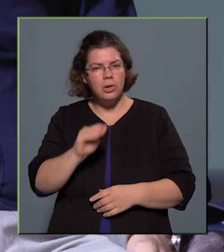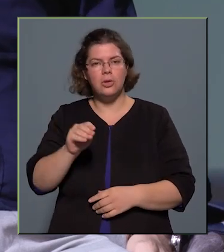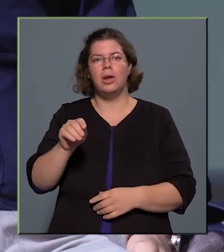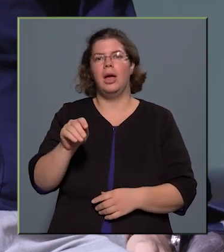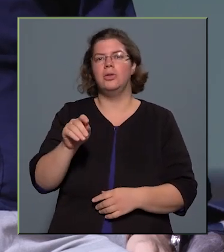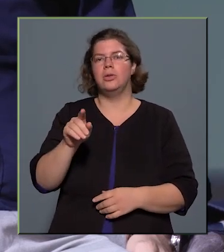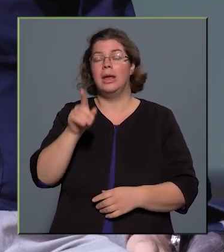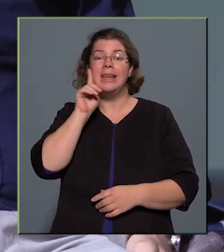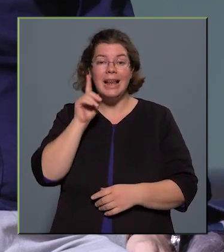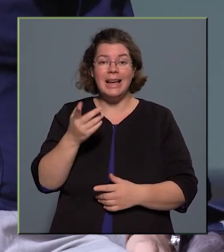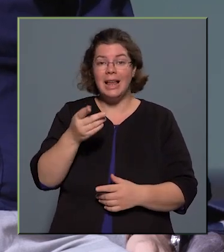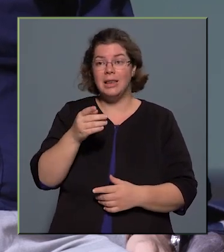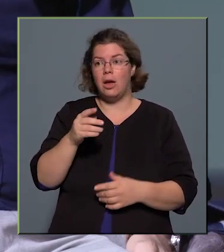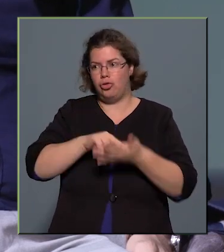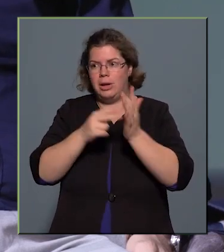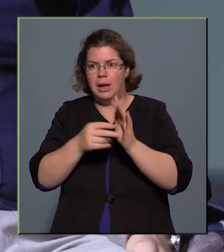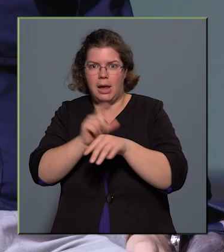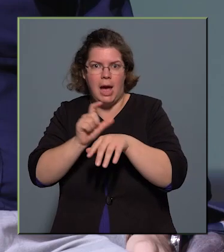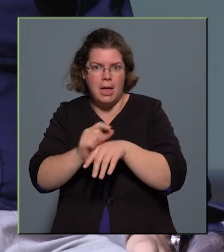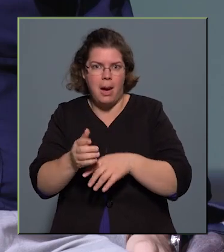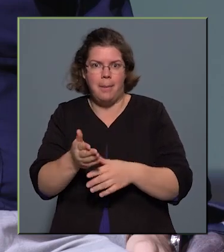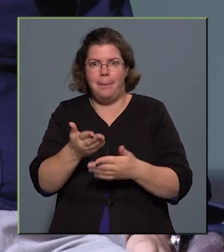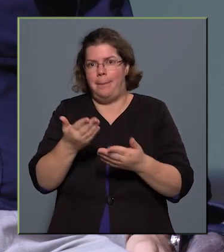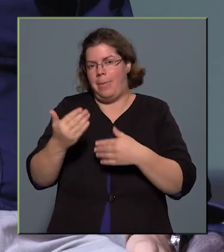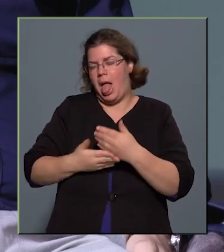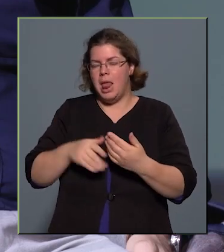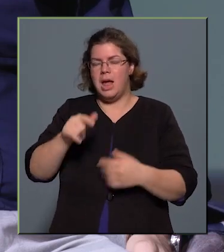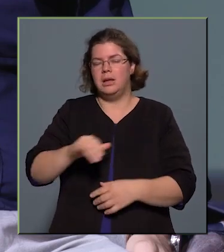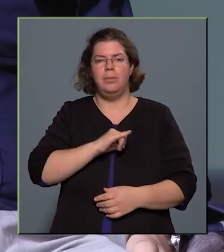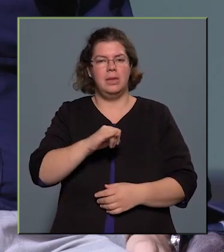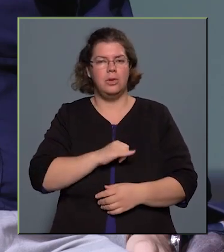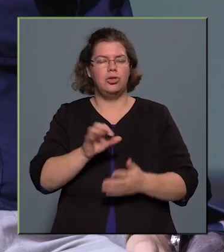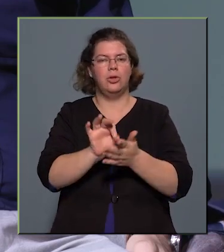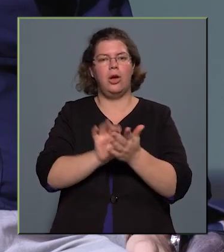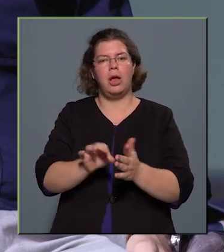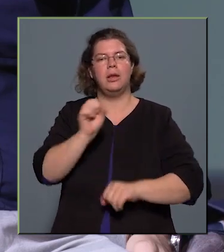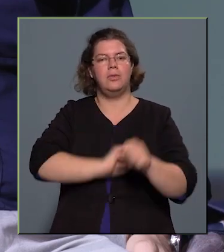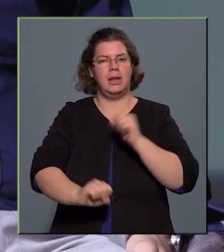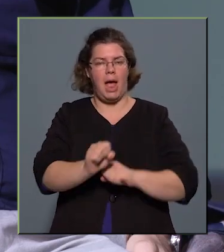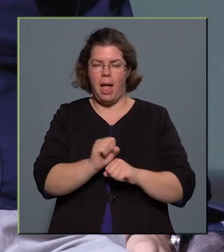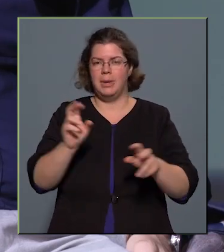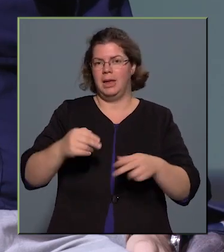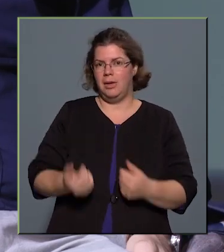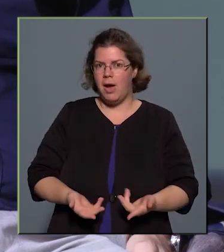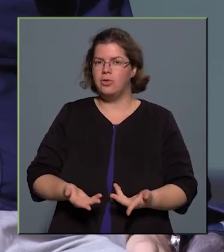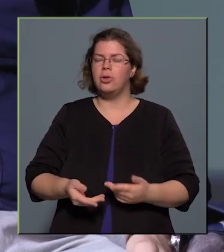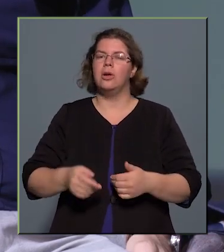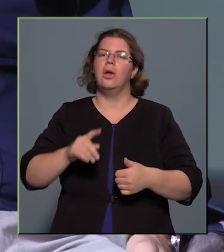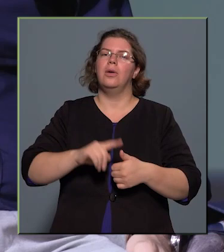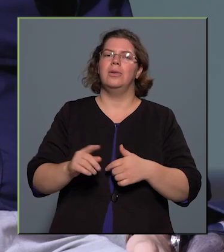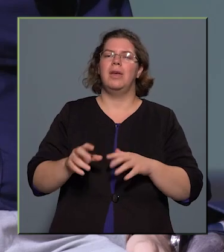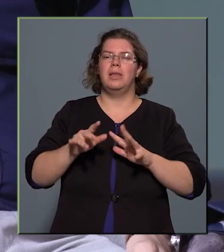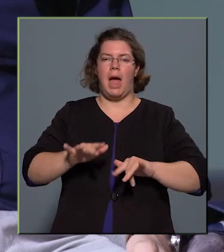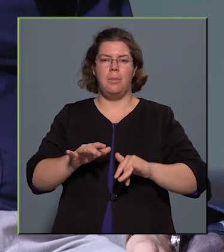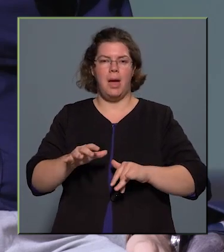stratégia hiánya mellett, amivel nagyon sokan küzdködnek, az még amúgy a biztonsági és adatvédelmi kihívások egyértelműen. Tehát egyrészt ugye a cyber